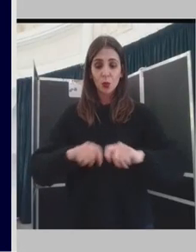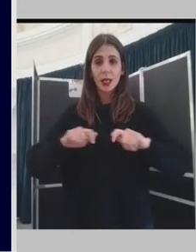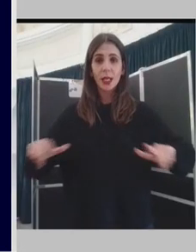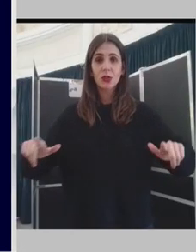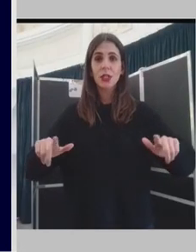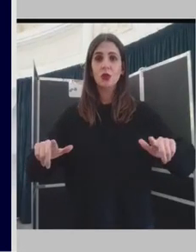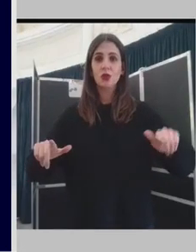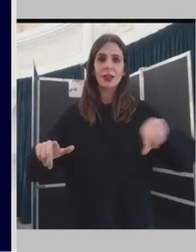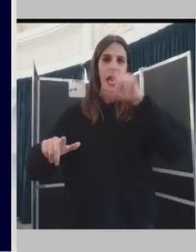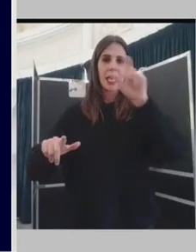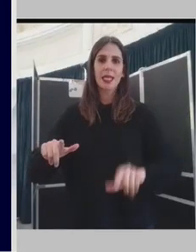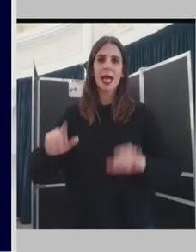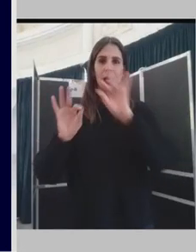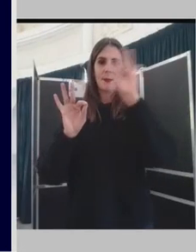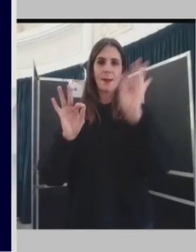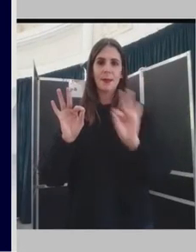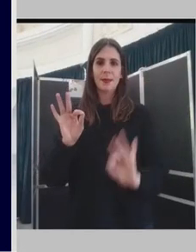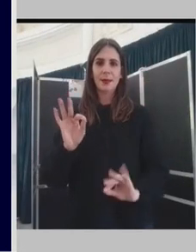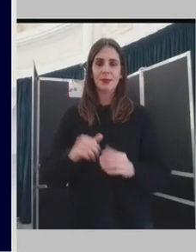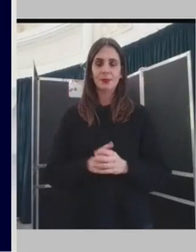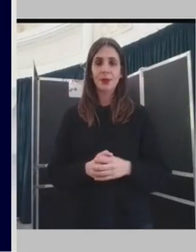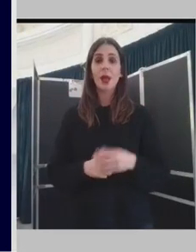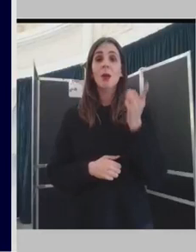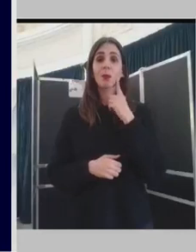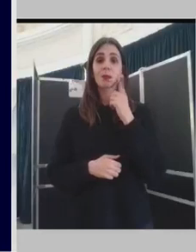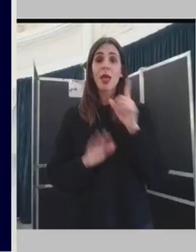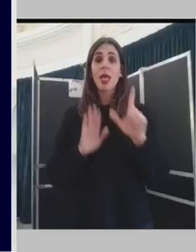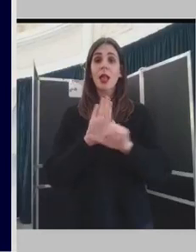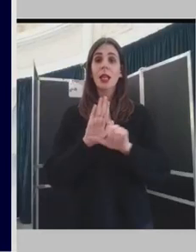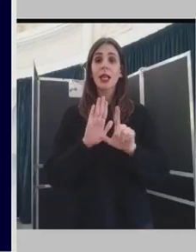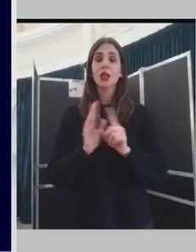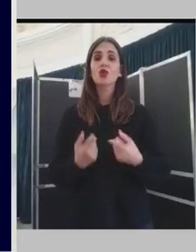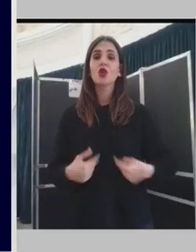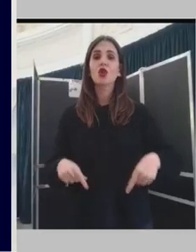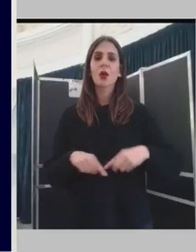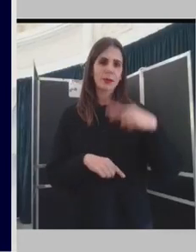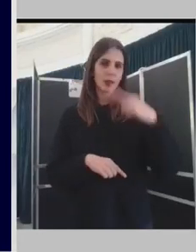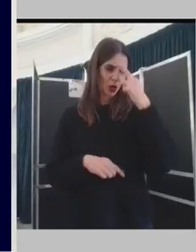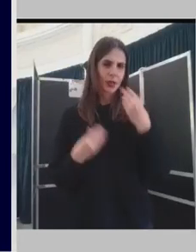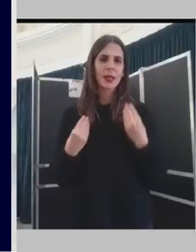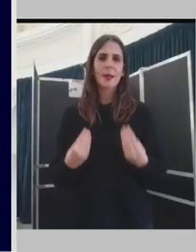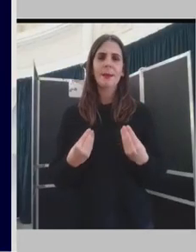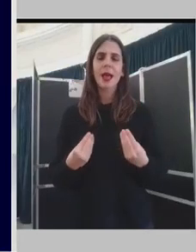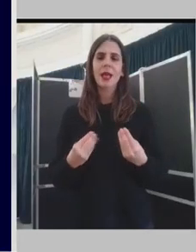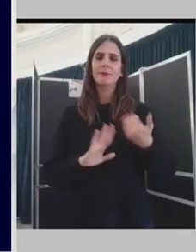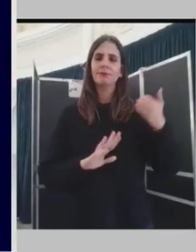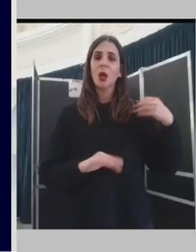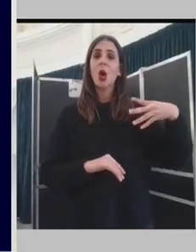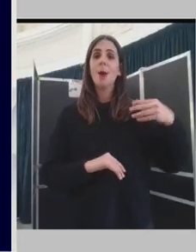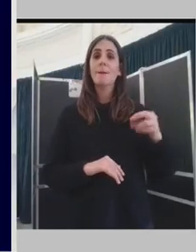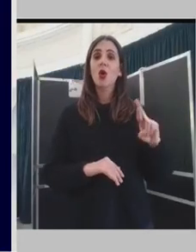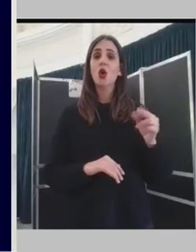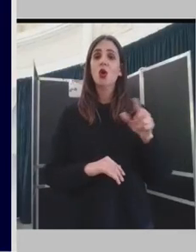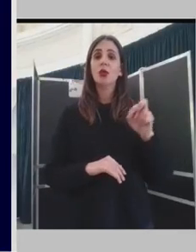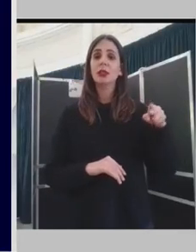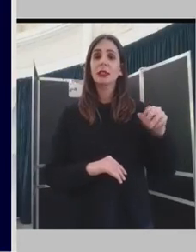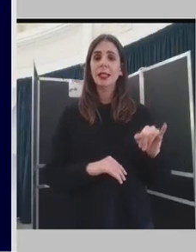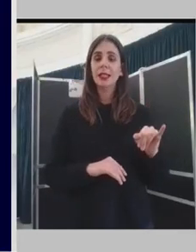nazionale. Sempre le leggi, ci ricordiamo tutti quanti di quando Morosini morì